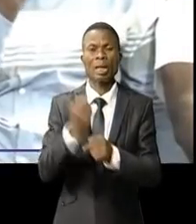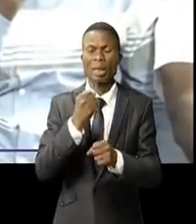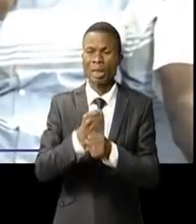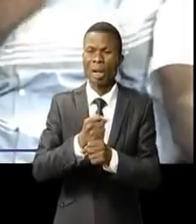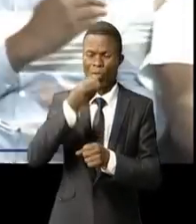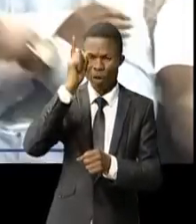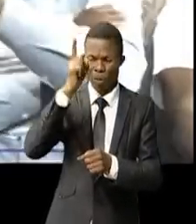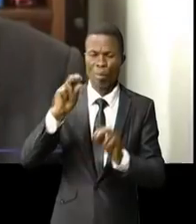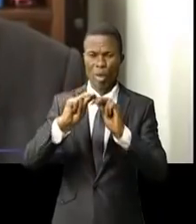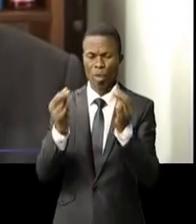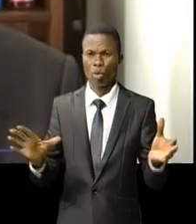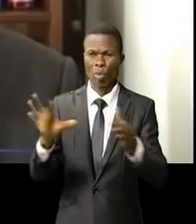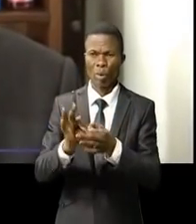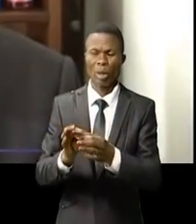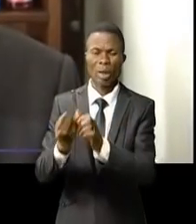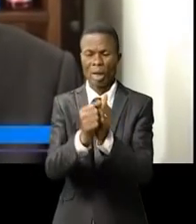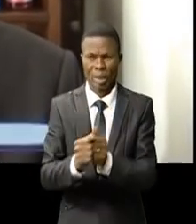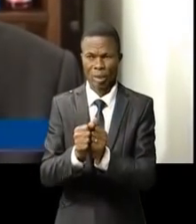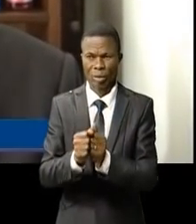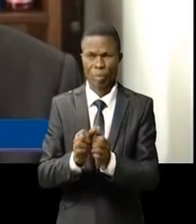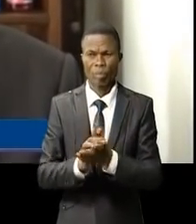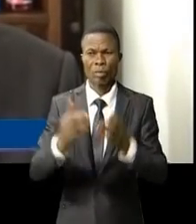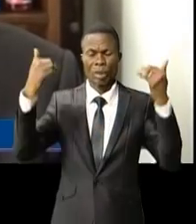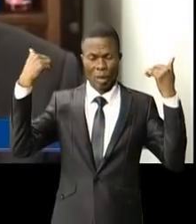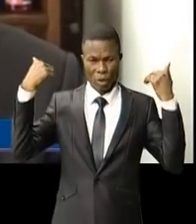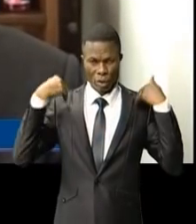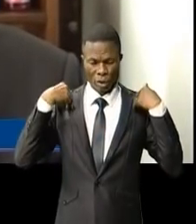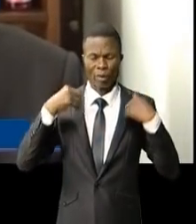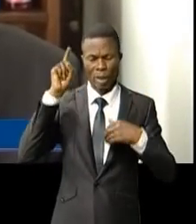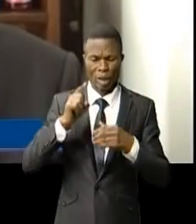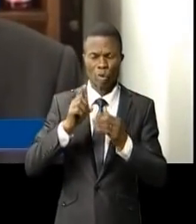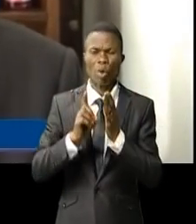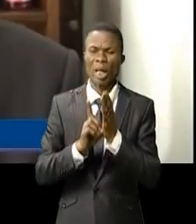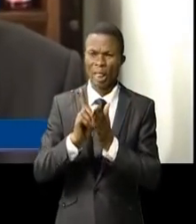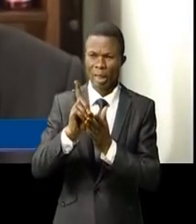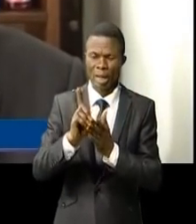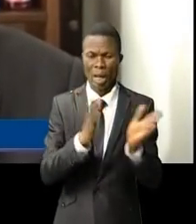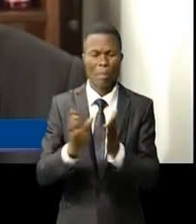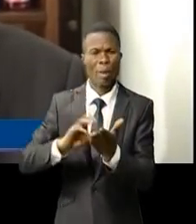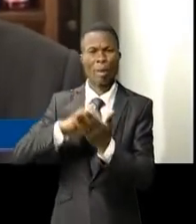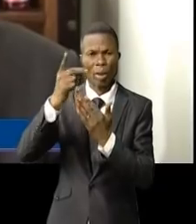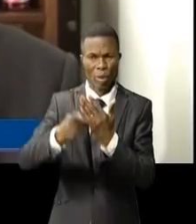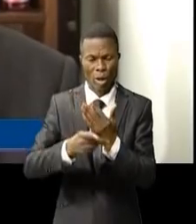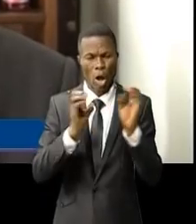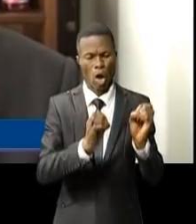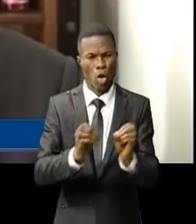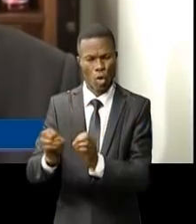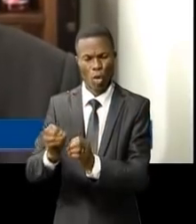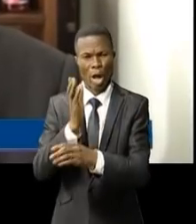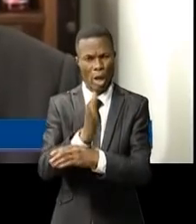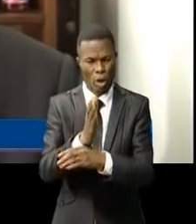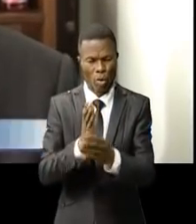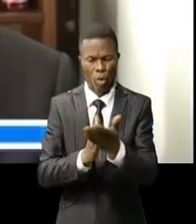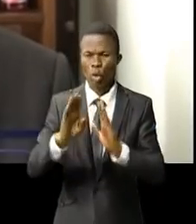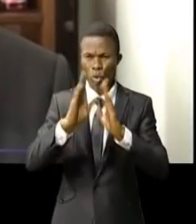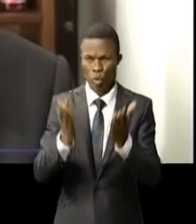en synergie. Le recteur n'est que quelqu'un qui doit booster, qui doit planifier, qui doit orienter tout